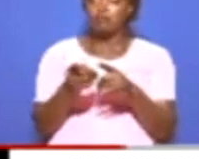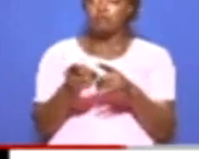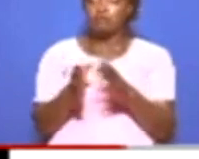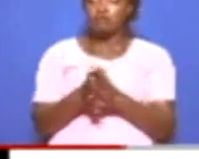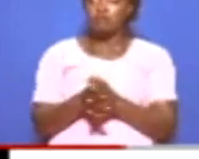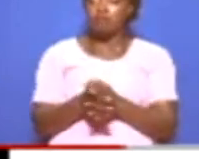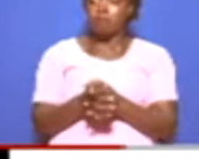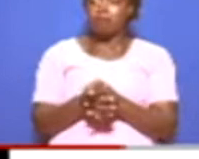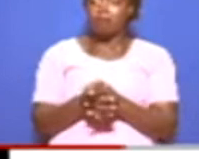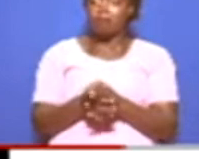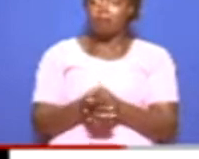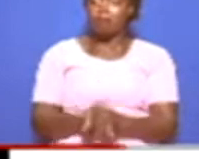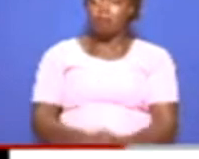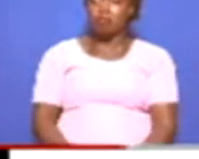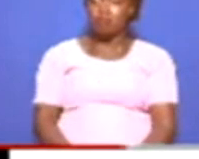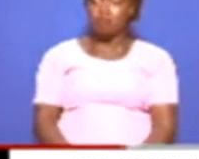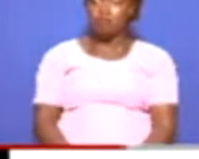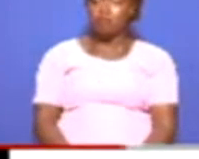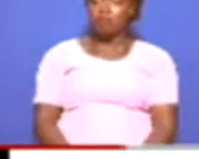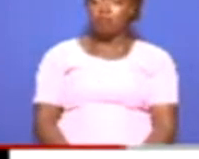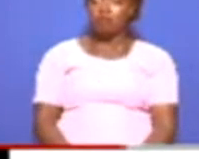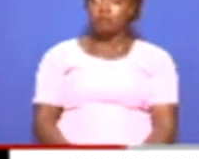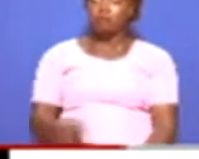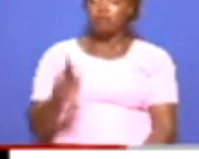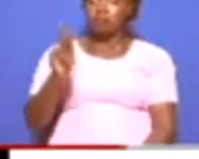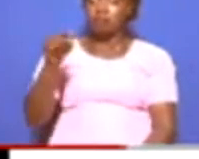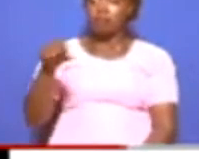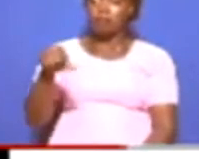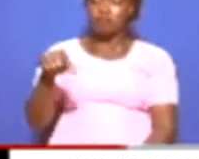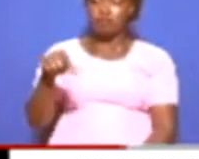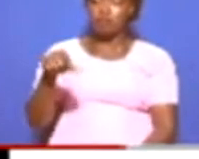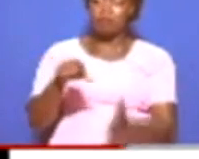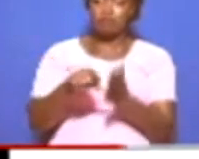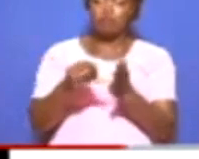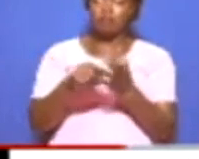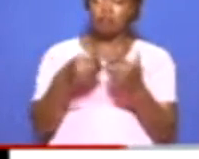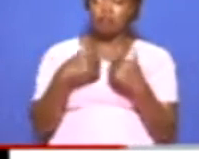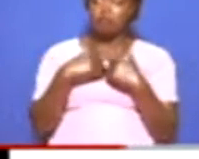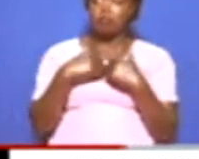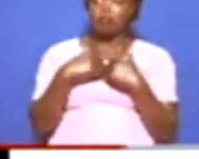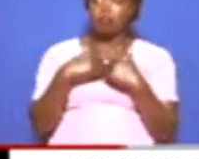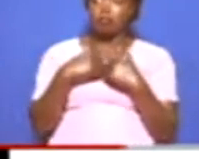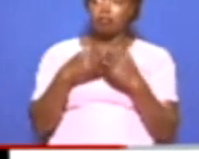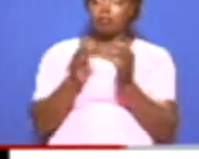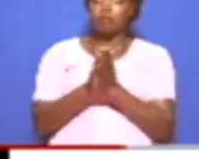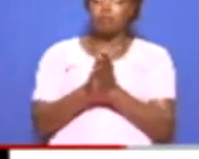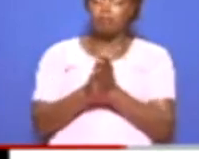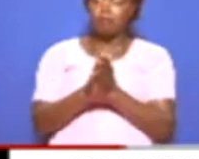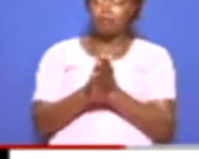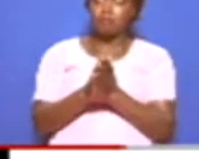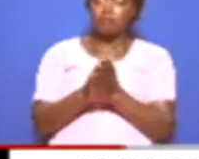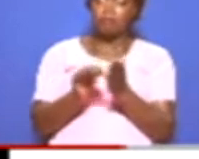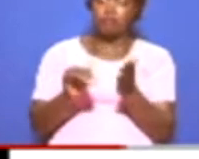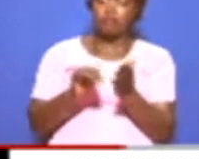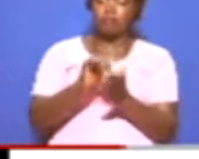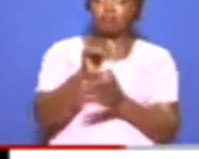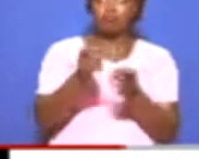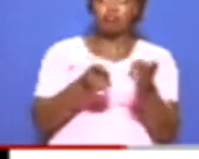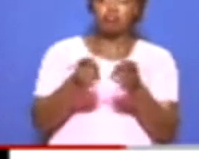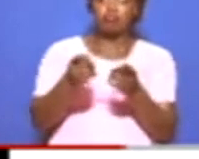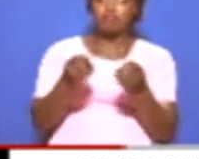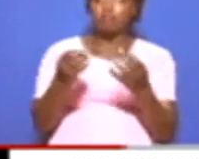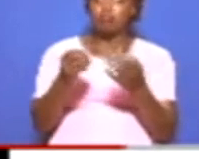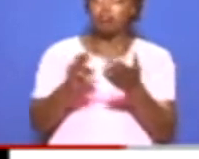ile na Kenya Airways wakati fulani ilikuwa na shida na marubani wake. Nikaona kuna wengi pia walitoka